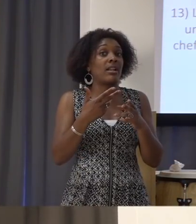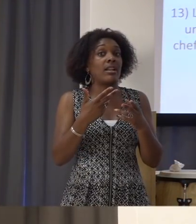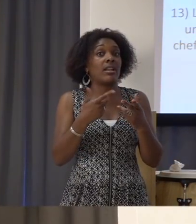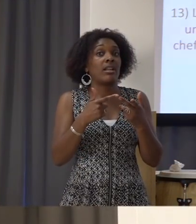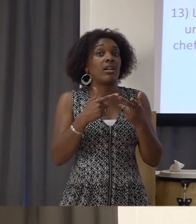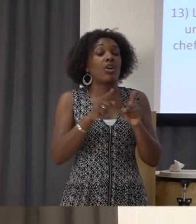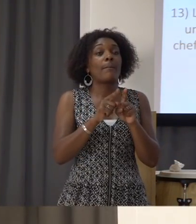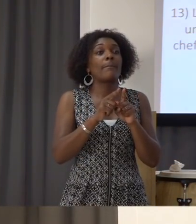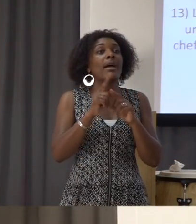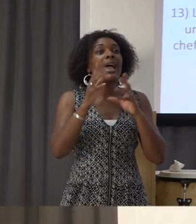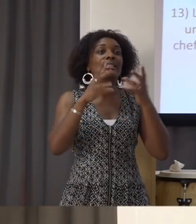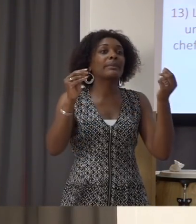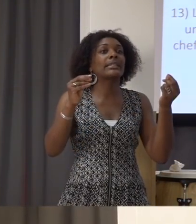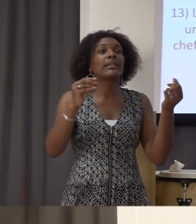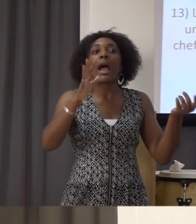d'infertilité.